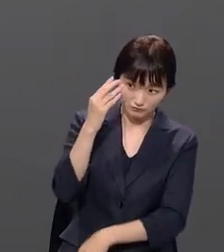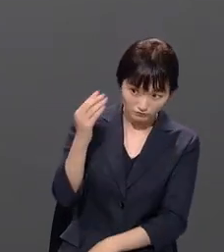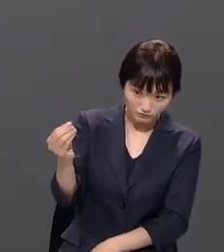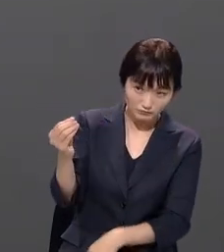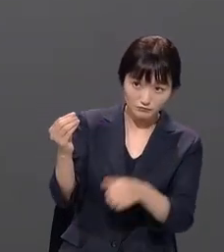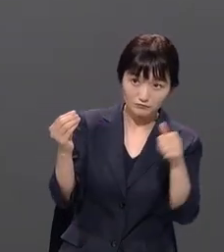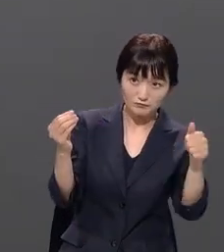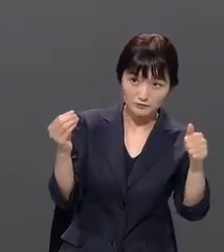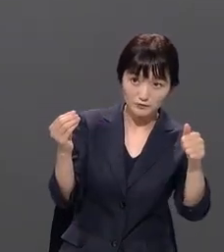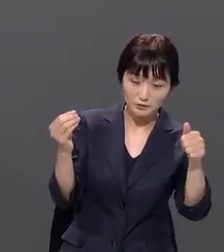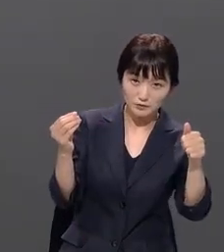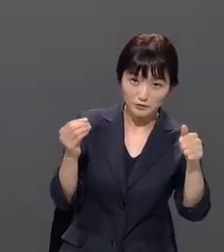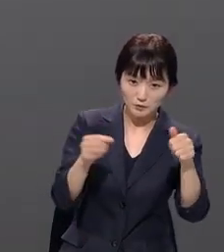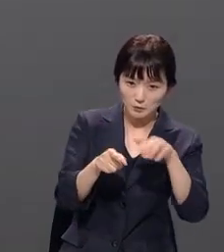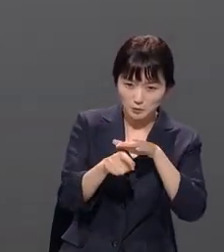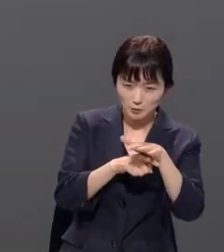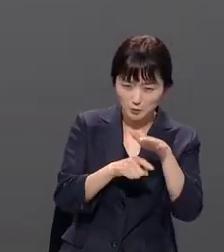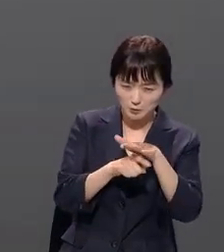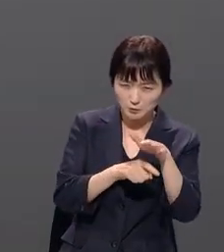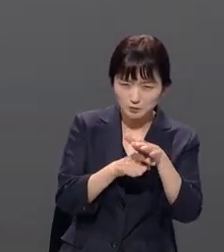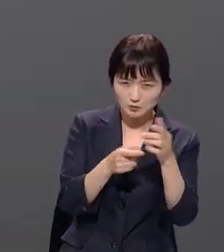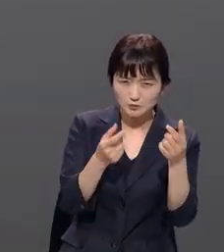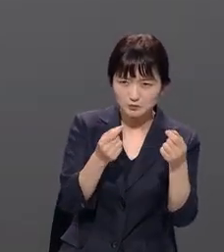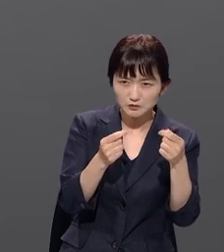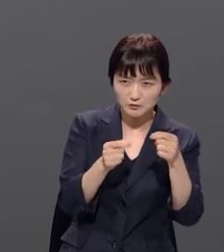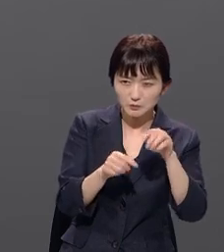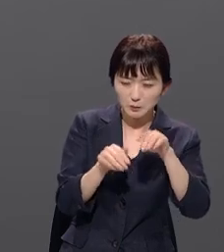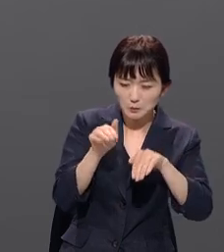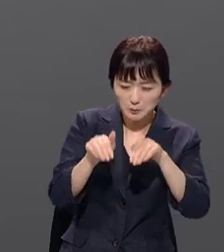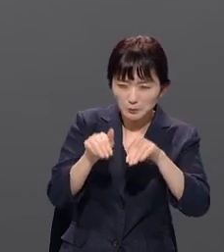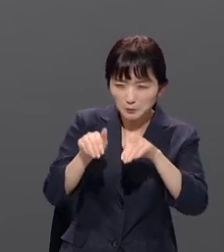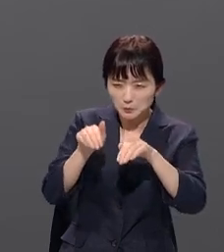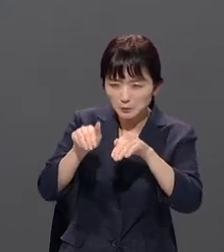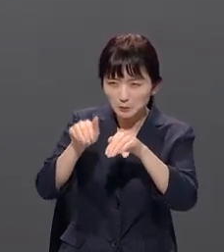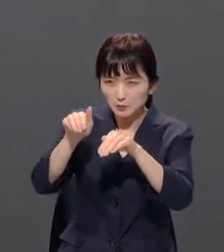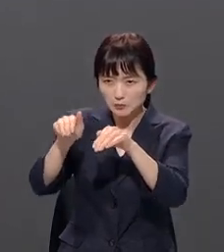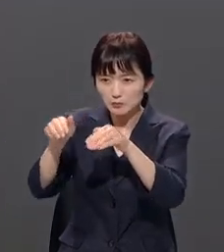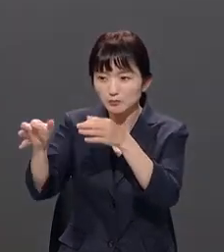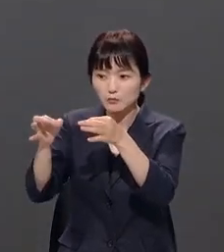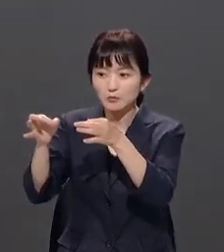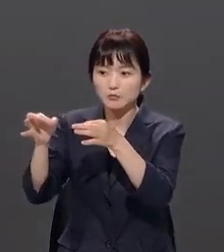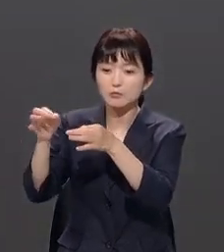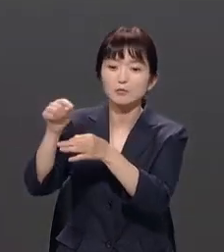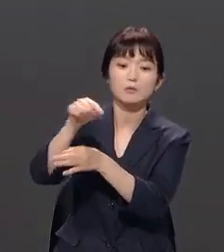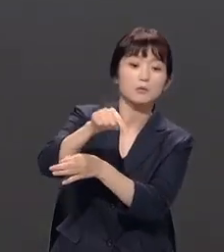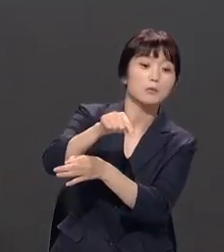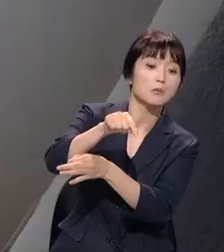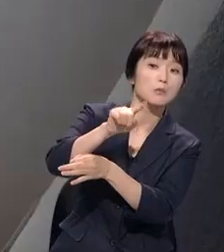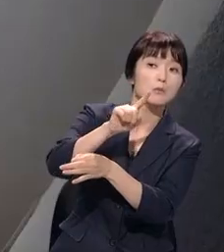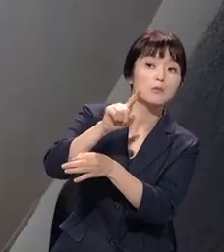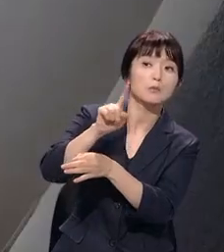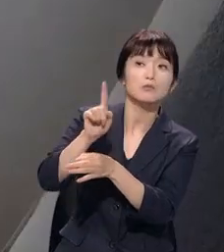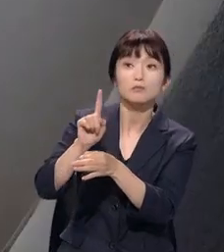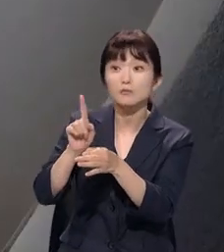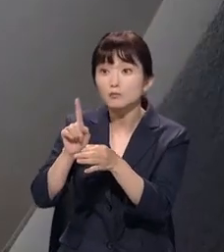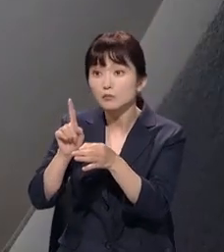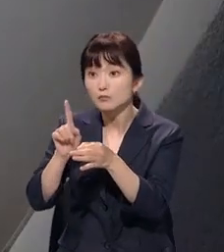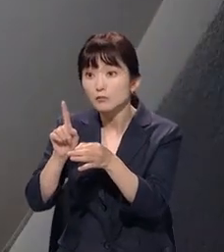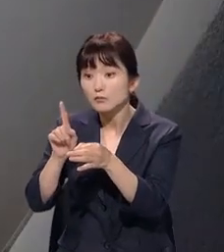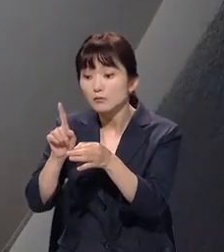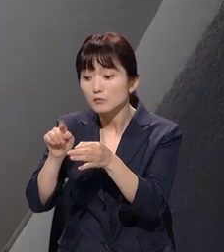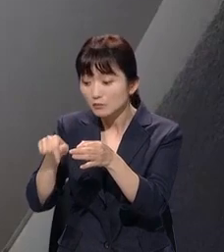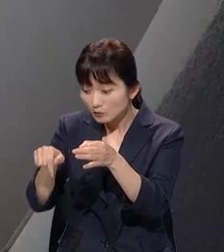남성이 도둑고양이면 약 살금살금 올라가요 계단을 어 그러더니 매장 안쪽으로 그러고는 뭔가를 뭔가를